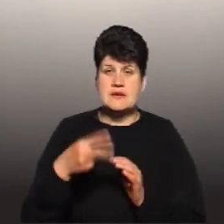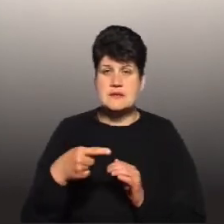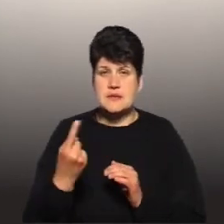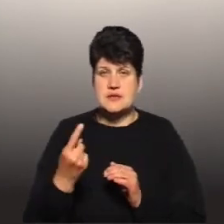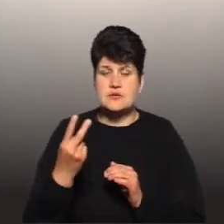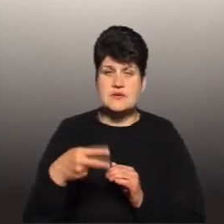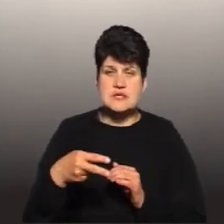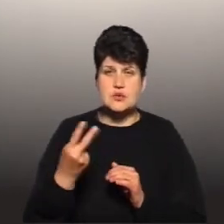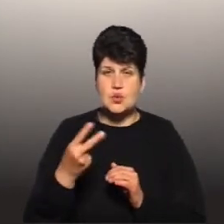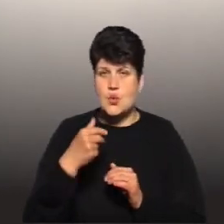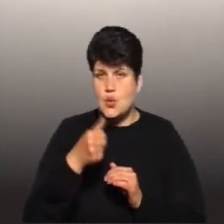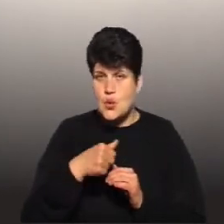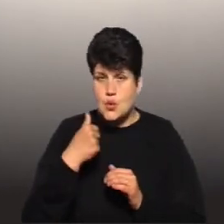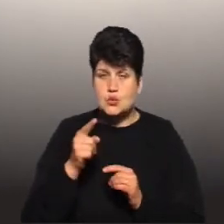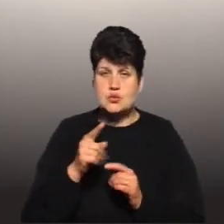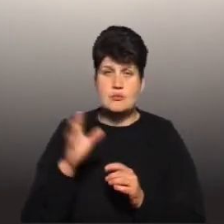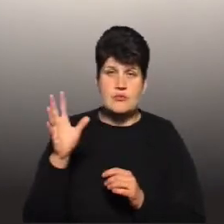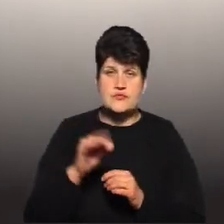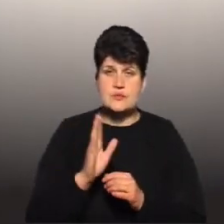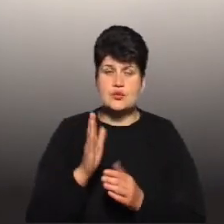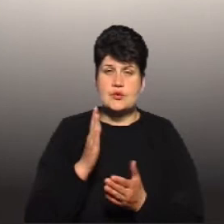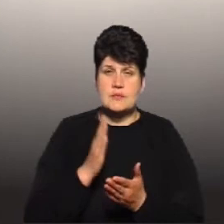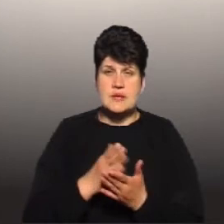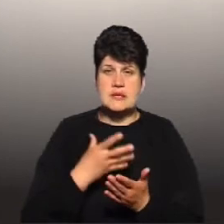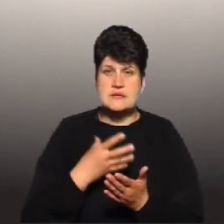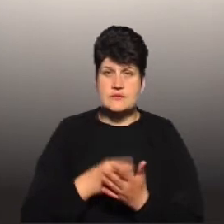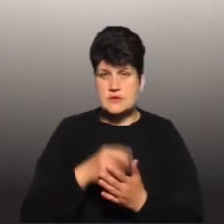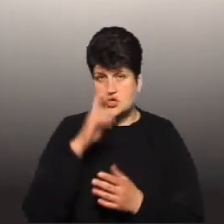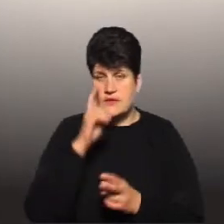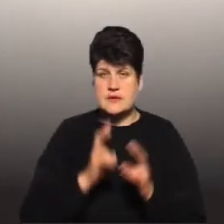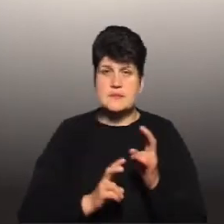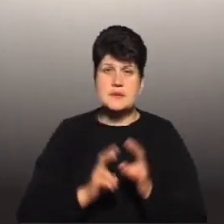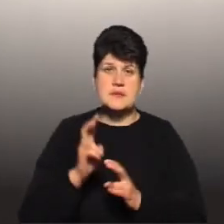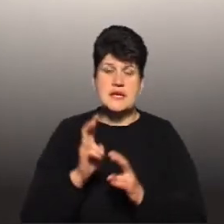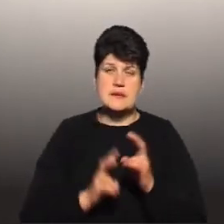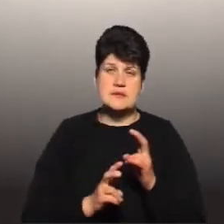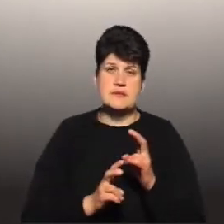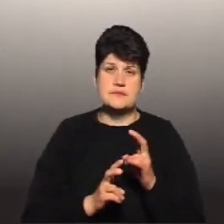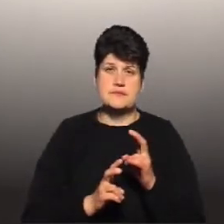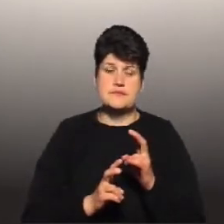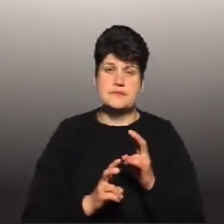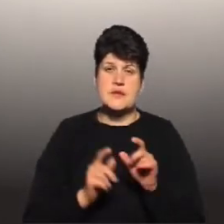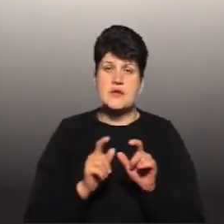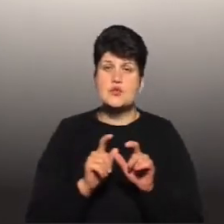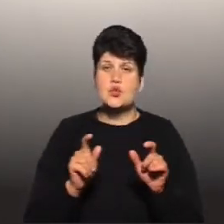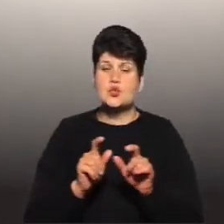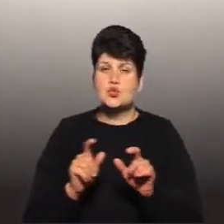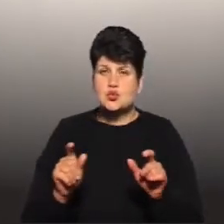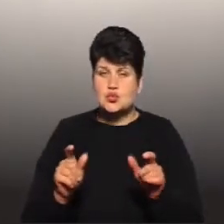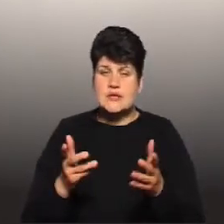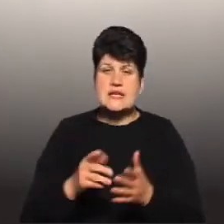року, що всі вже будуть мати свої комунальні підприємства, тобто структури, які